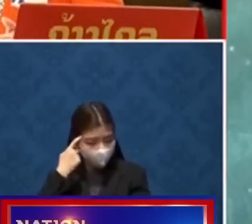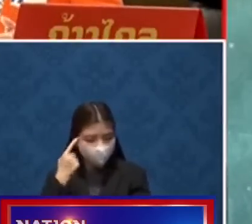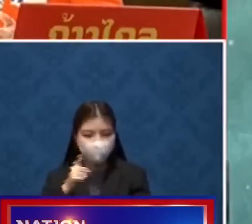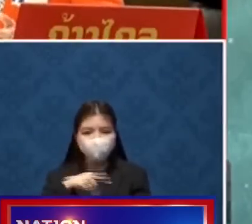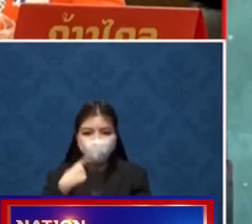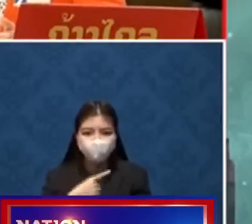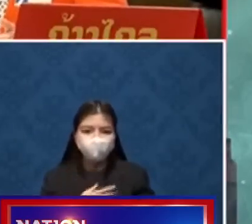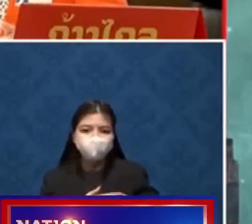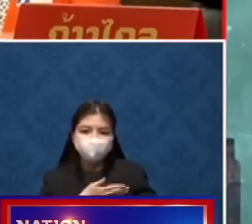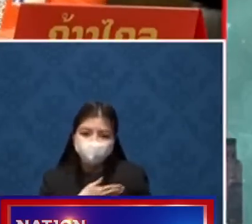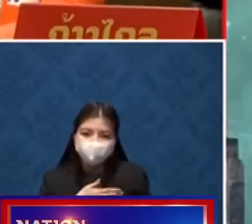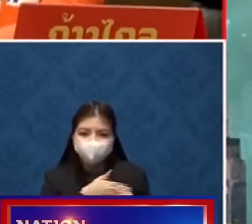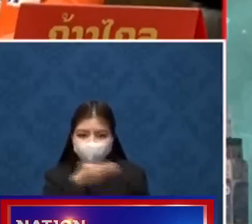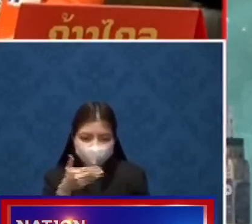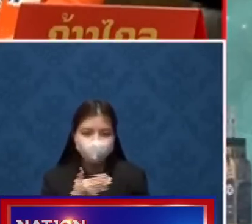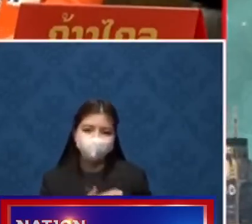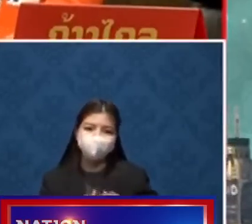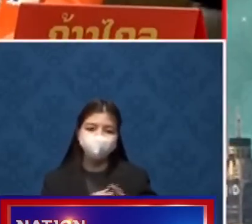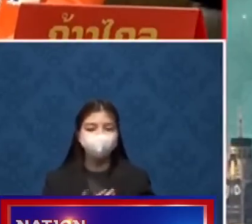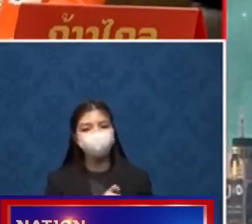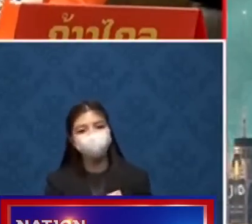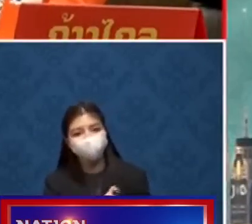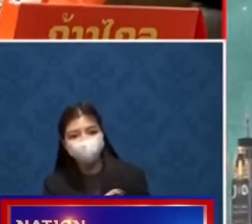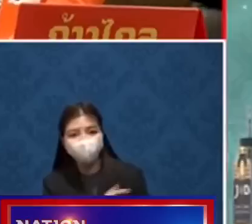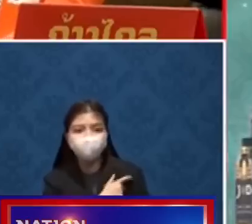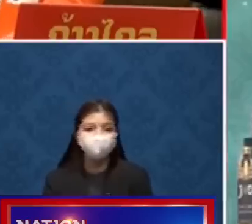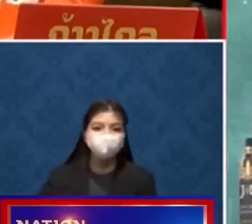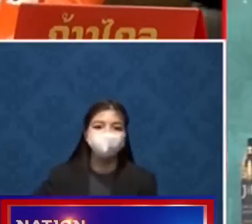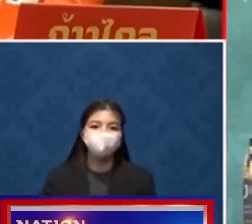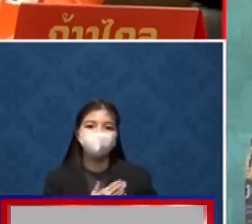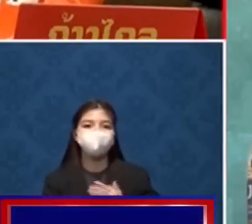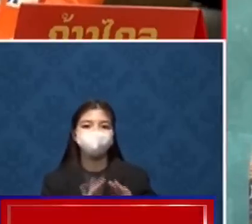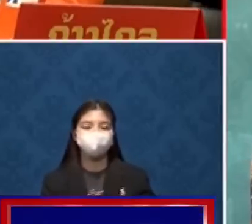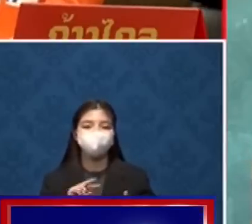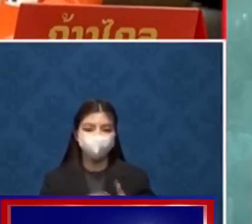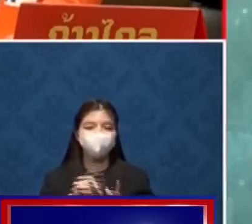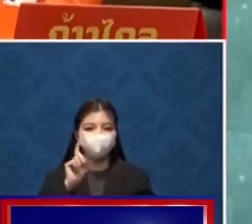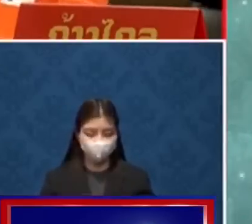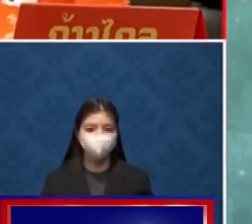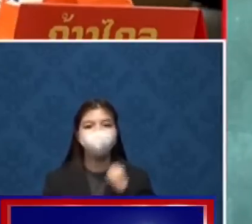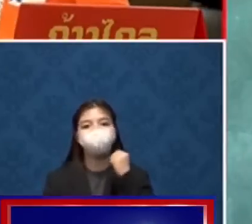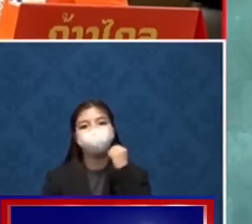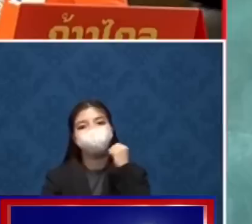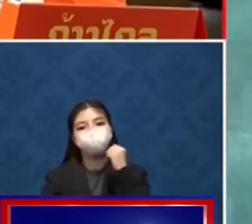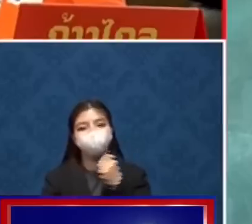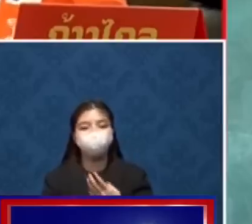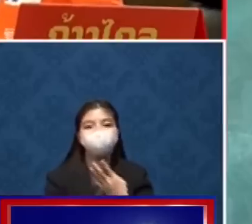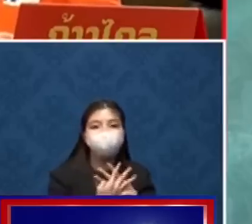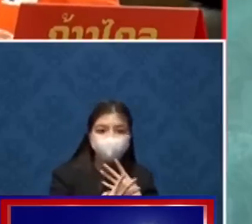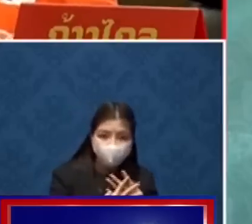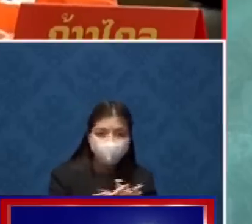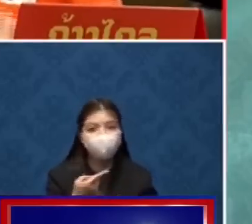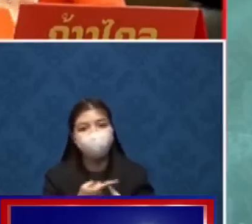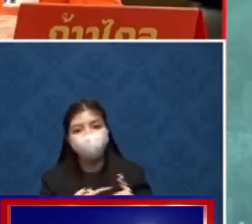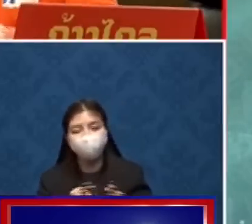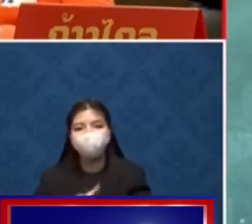ะฮะไม่อย่างนั้นปุ๊บเนี่ยนะฮะพี่เมียกับน้องเขยเนี่ยจะทะเลาะกันเดี๋ยวพี่นิโรธจะสู้น้องเขยไม่ได้นอกจากว่าน้องเขยเป็น